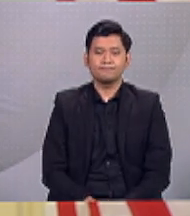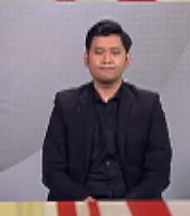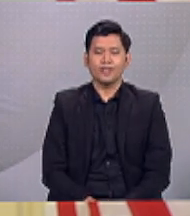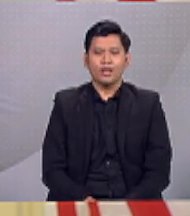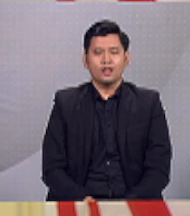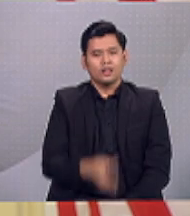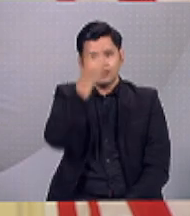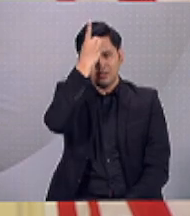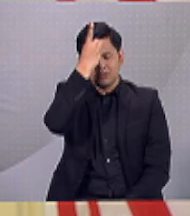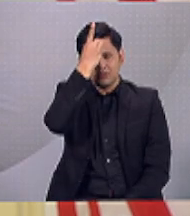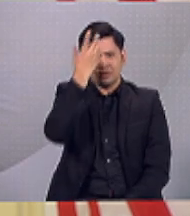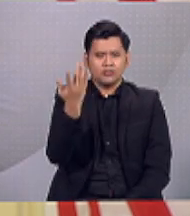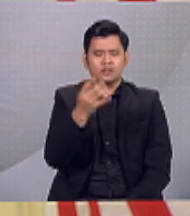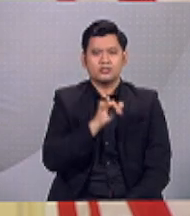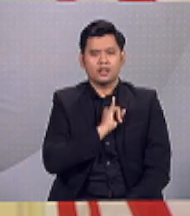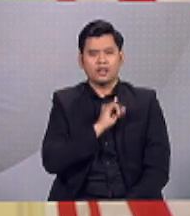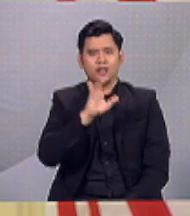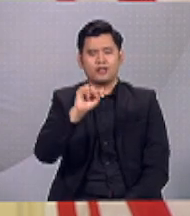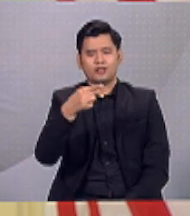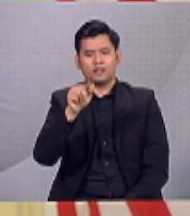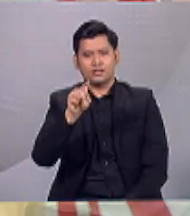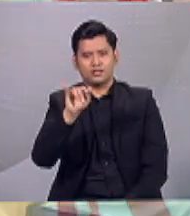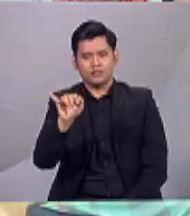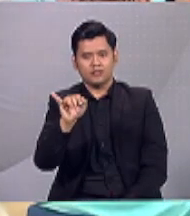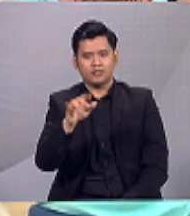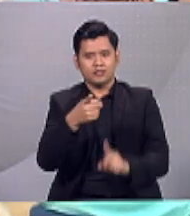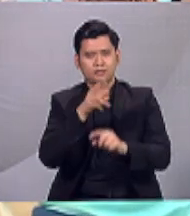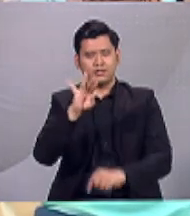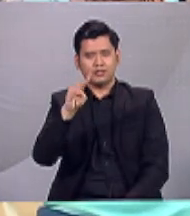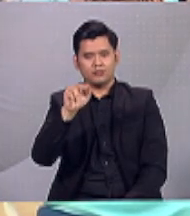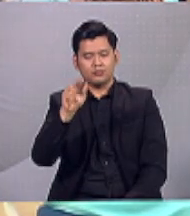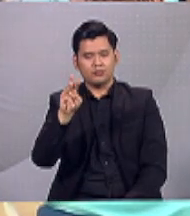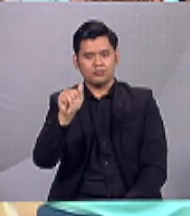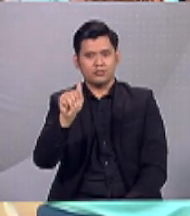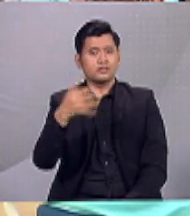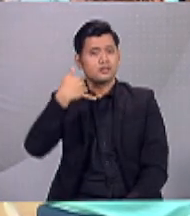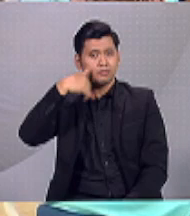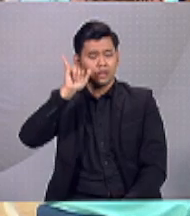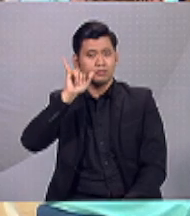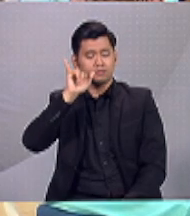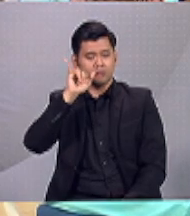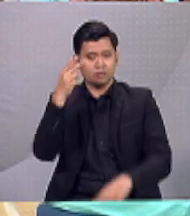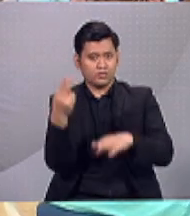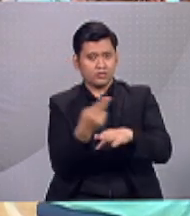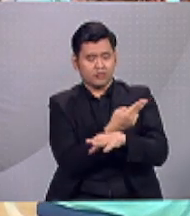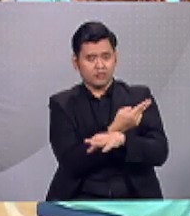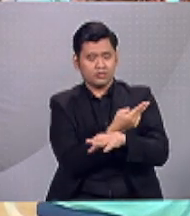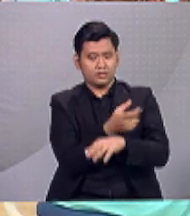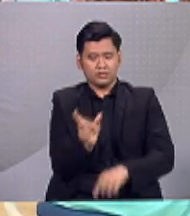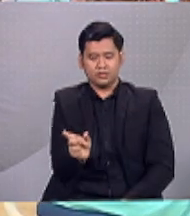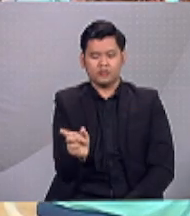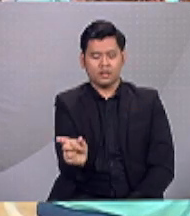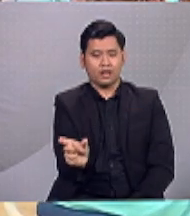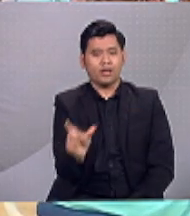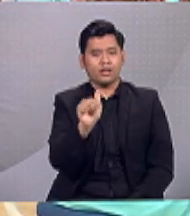Okay, Datuk Seri, saya Nur Hayati dari Bernama. Okay, semalam Datuk Seri ada umumkan yang penggunaan mesin ATM dah diteruskan seperti biasa,